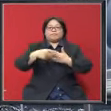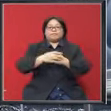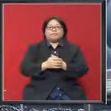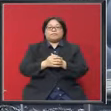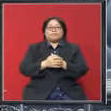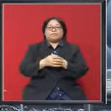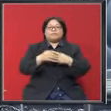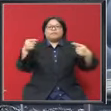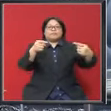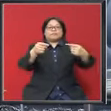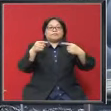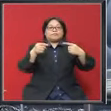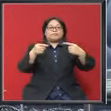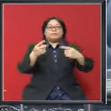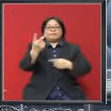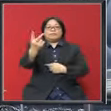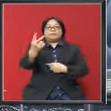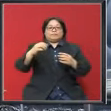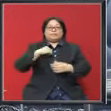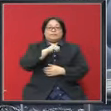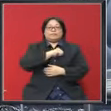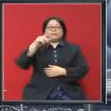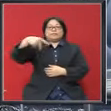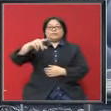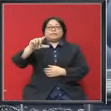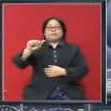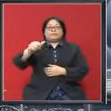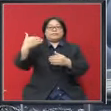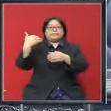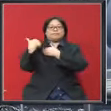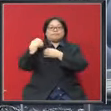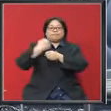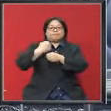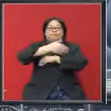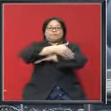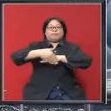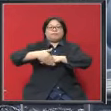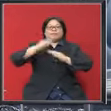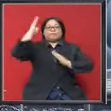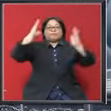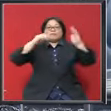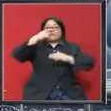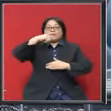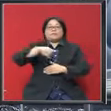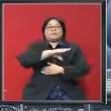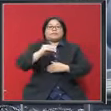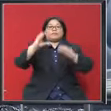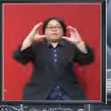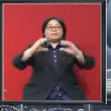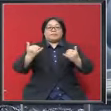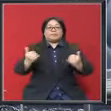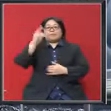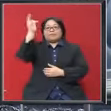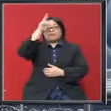insiden serangan terhadap Duo anggota PJ yang bertugas ditipu sempadan Malaysia Thailand dan langkah